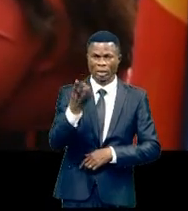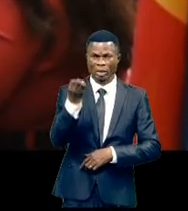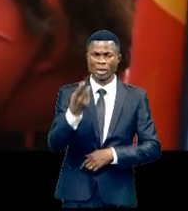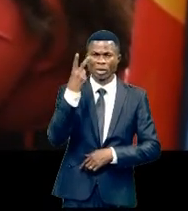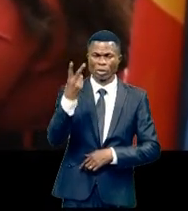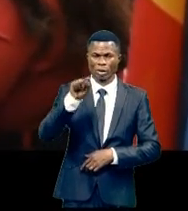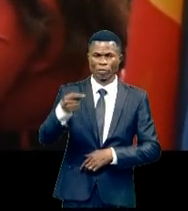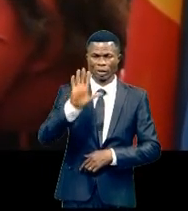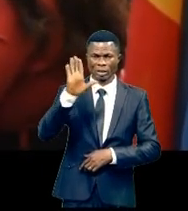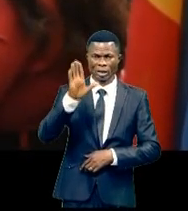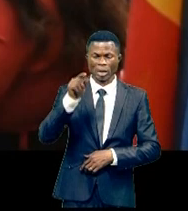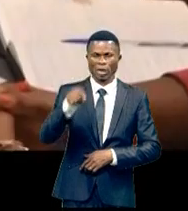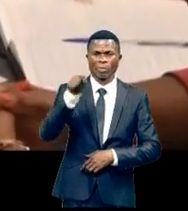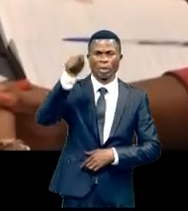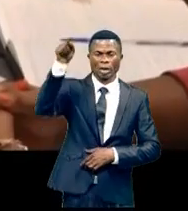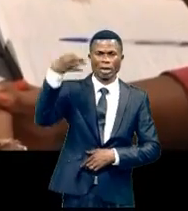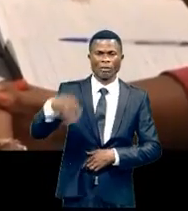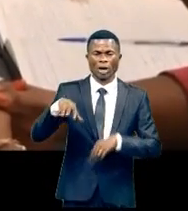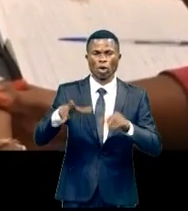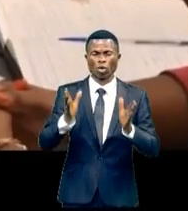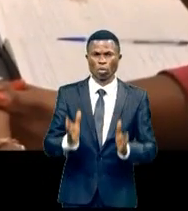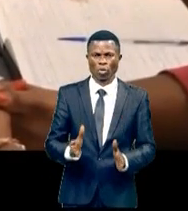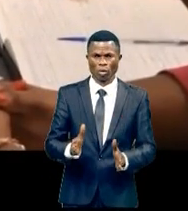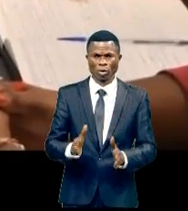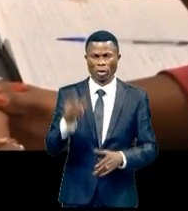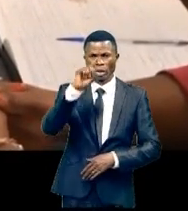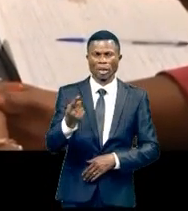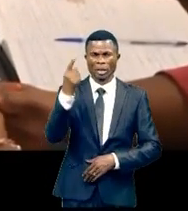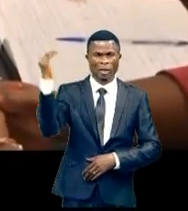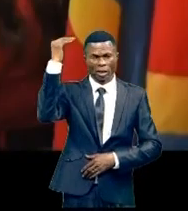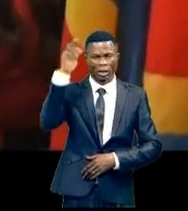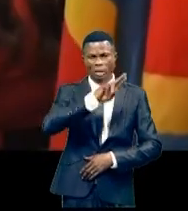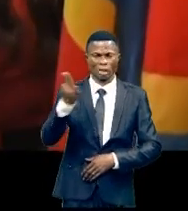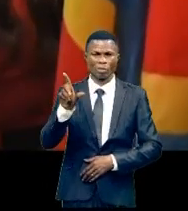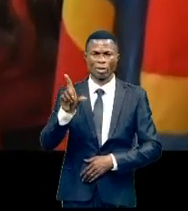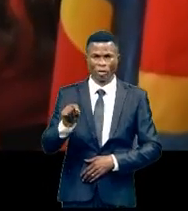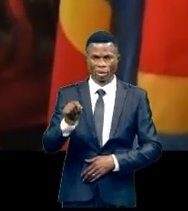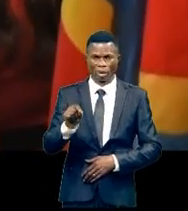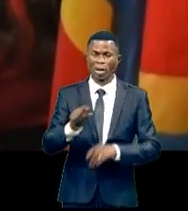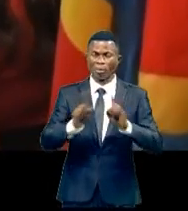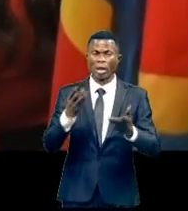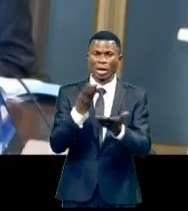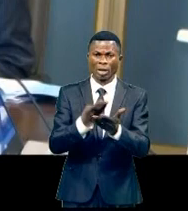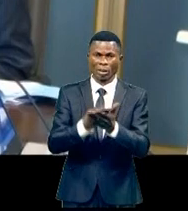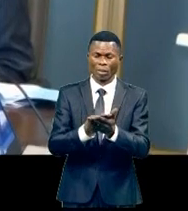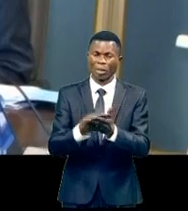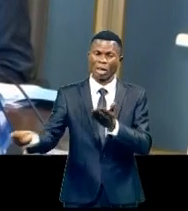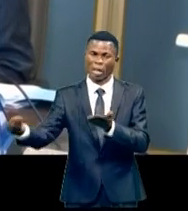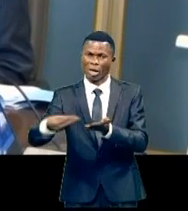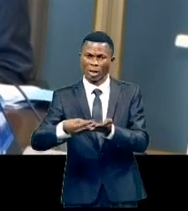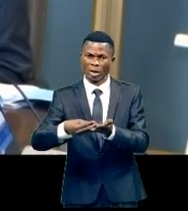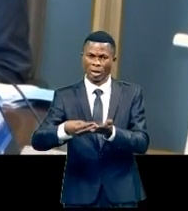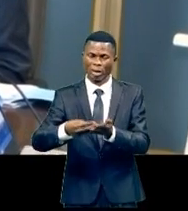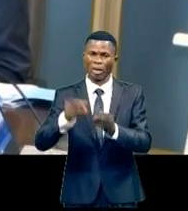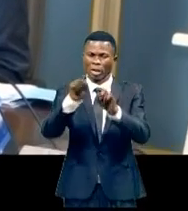1142,5 milliards de francs congolais au 31 décembre 2020, alors que le budget annexe et les